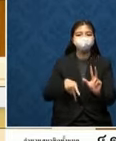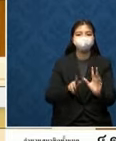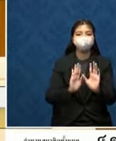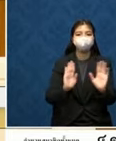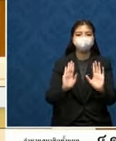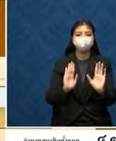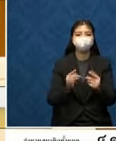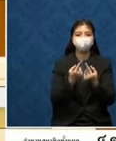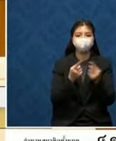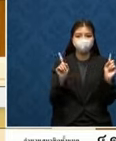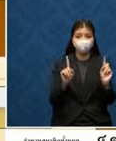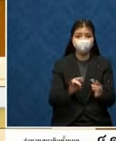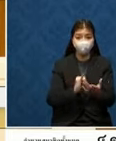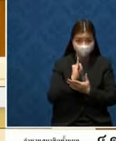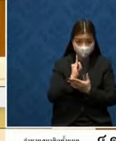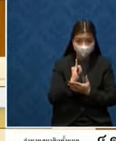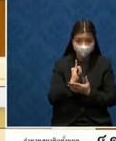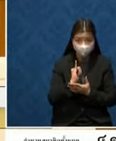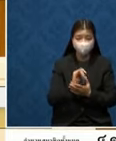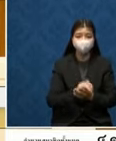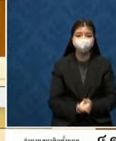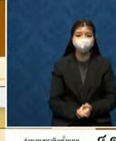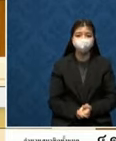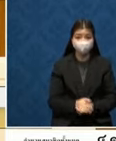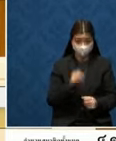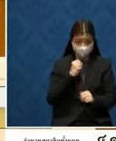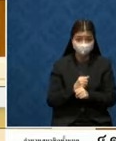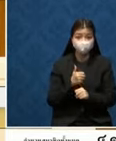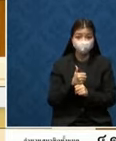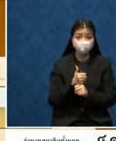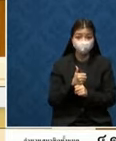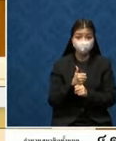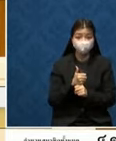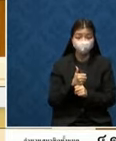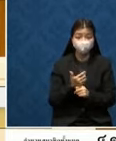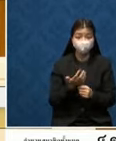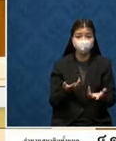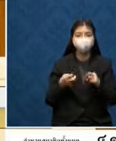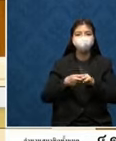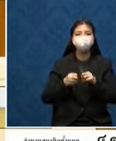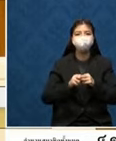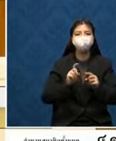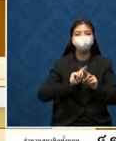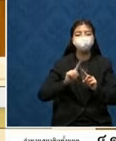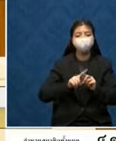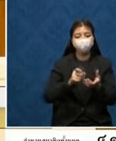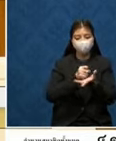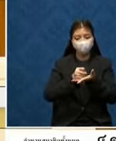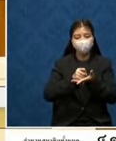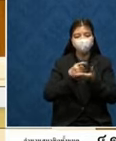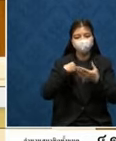เงี้ยมันถูกมั้ยล่ะครับทำได้มยนะปัญหายาตินั้นเป็นปัญหาที่มีความซับซ้อน